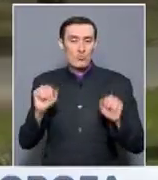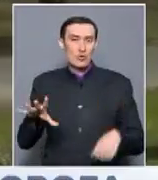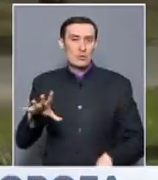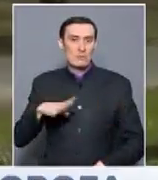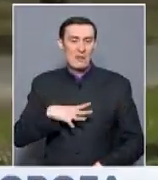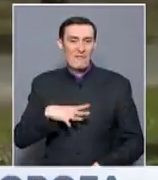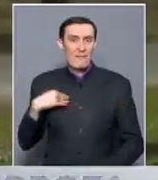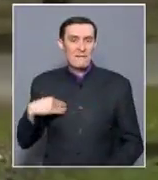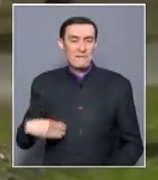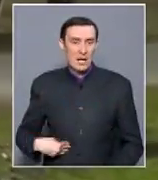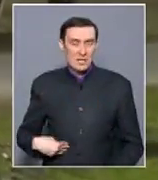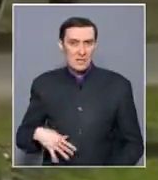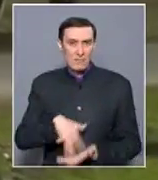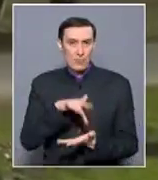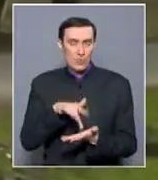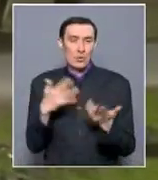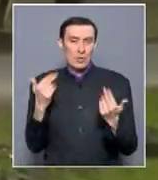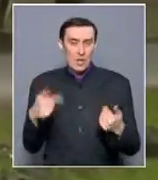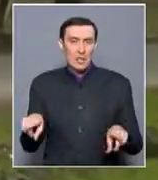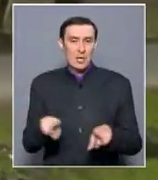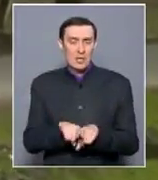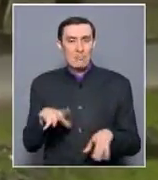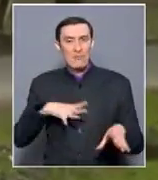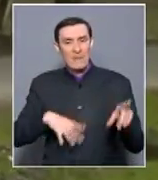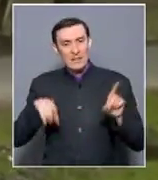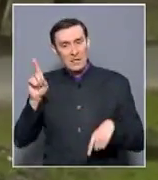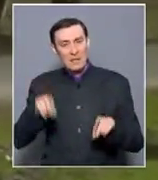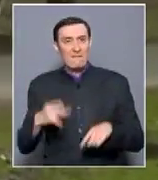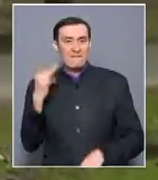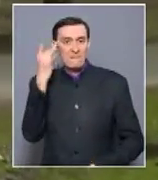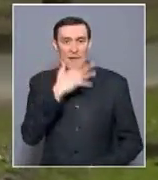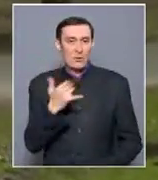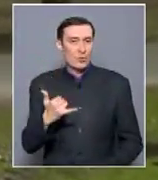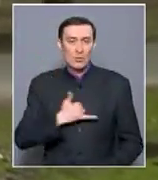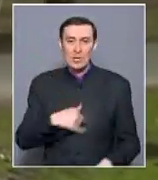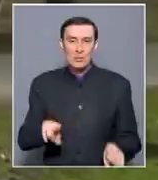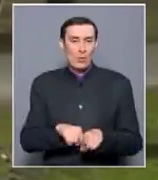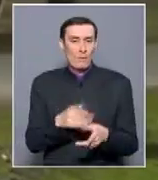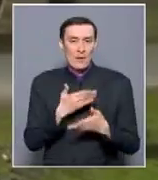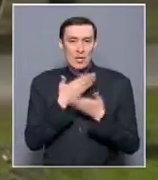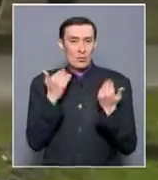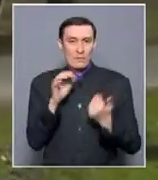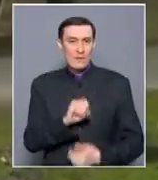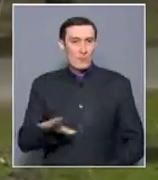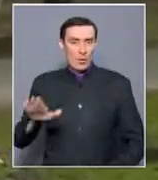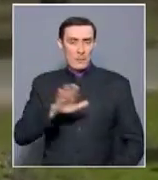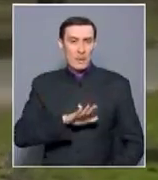произойти во Франции. Да, подобные случаи случаются в Африке, но не здесь, в Европе.